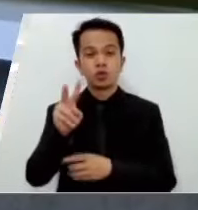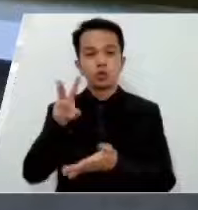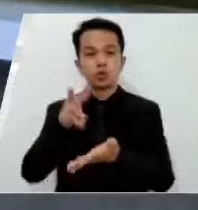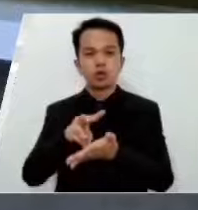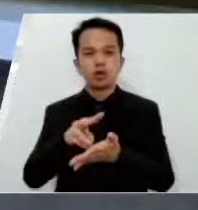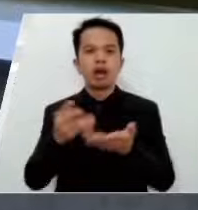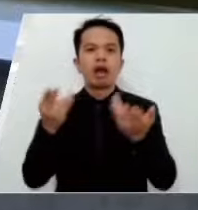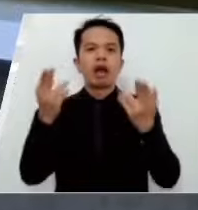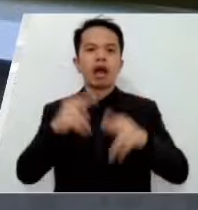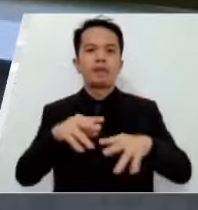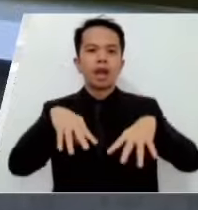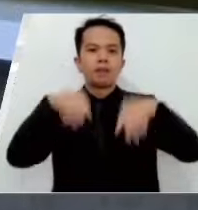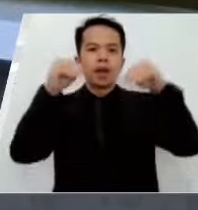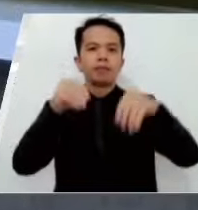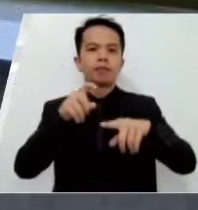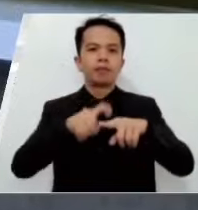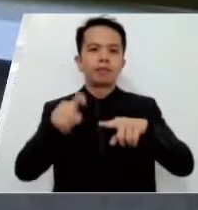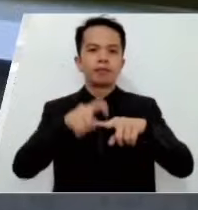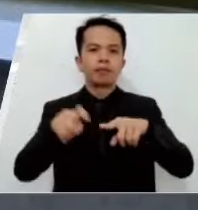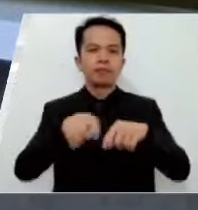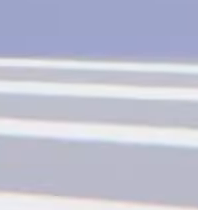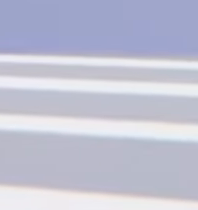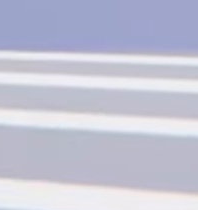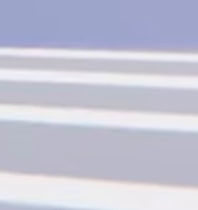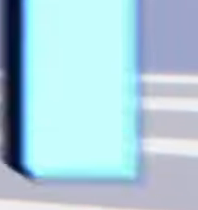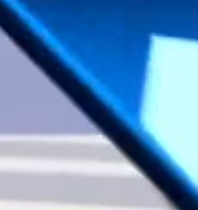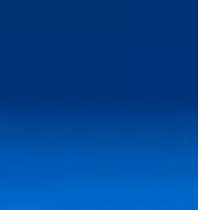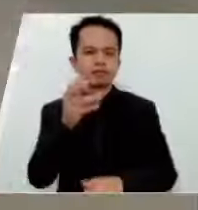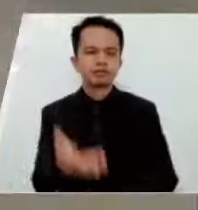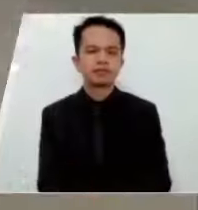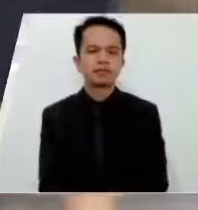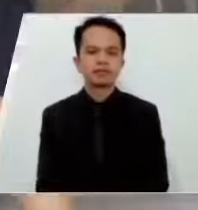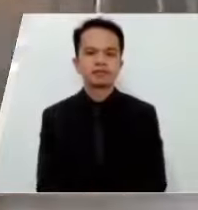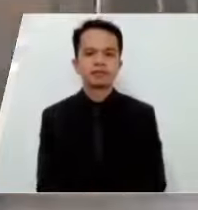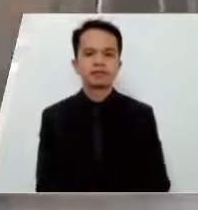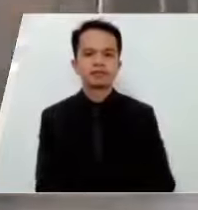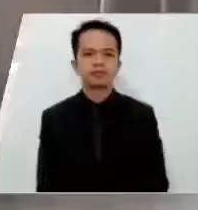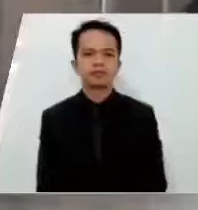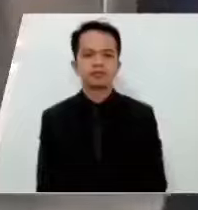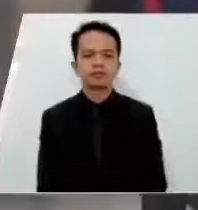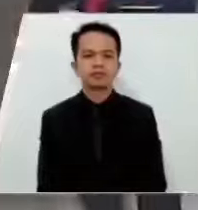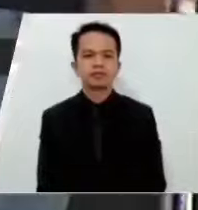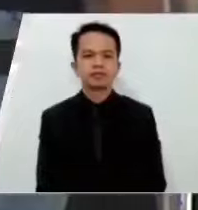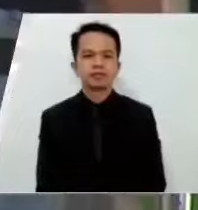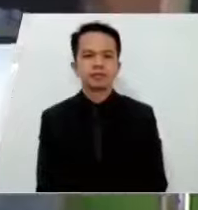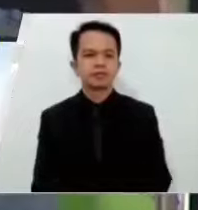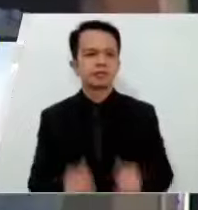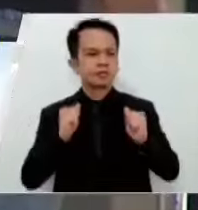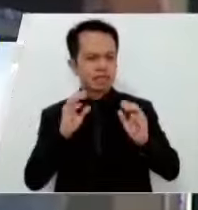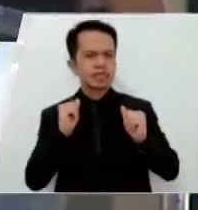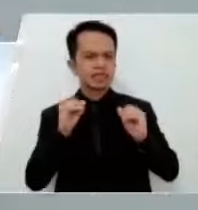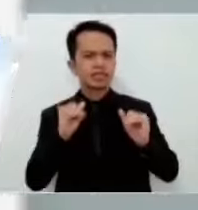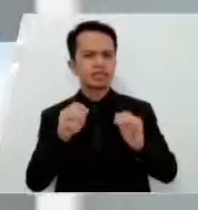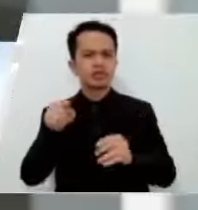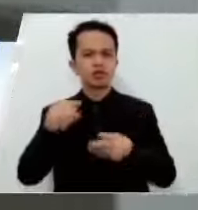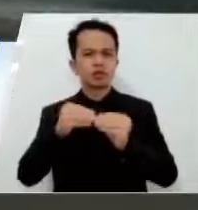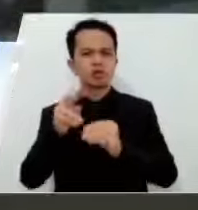kuryente kanina. Saksi si Ian Cruz. Derko naman ang loob ng naiya Terminal 2, pero